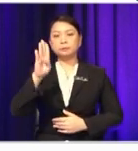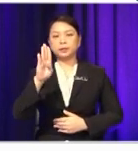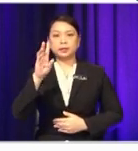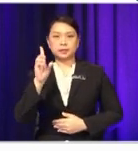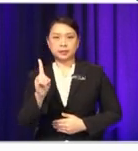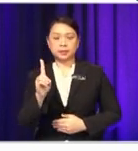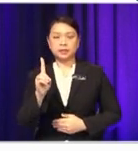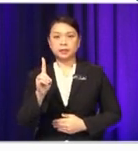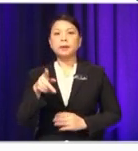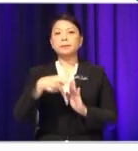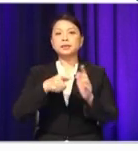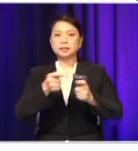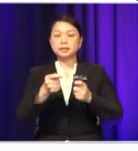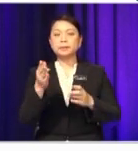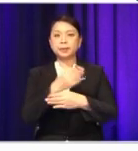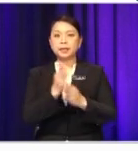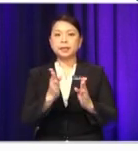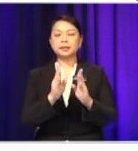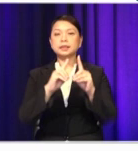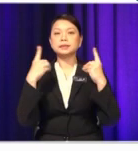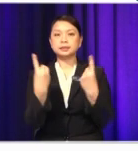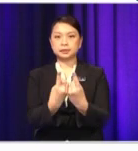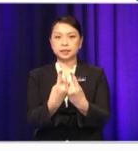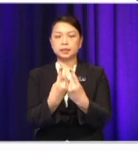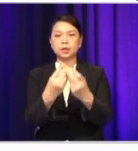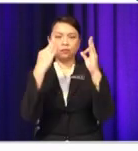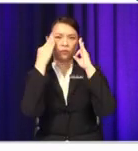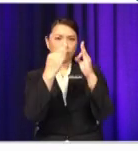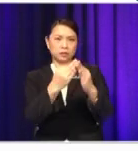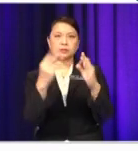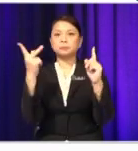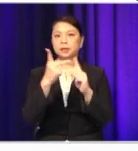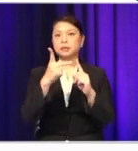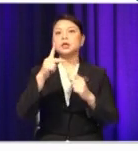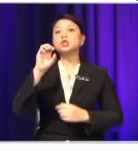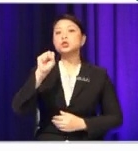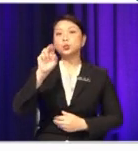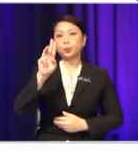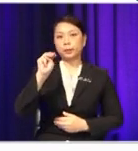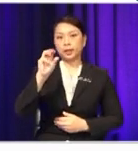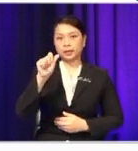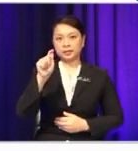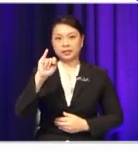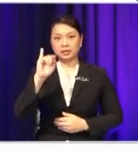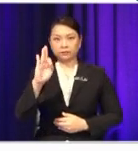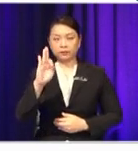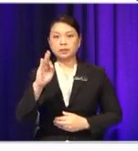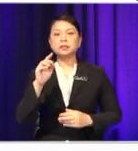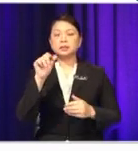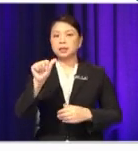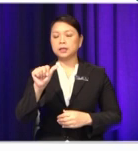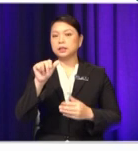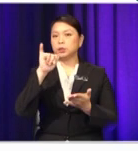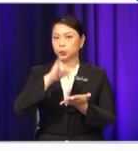pentaksiran bilik darjah, cuma difokuskan kepada pentaksiran sumatif, iaitu pentaksiran akhir pada sesi pembelajaran atau